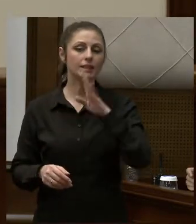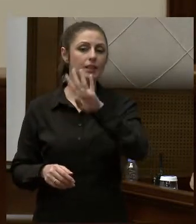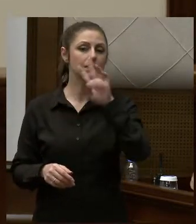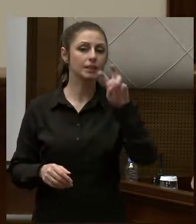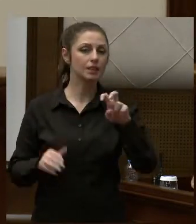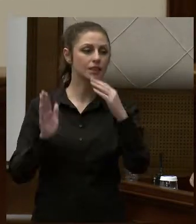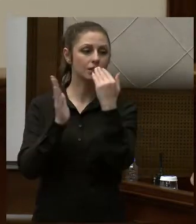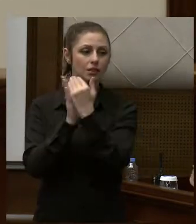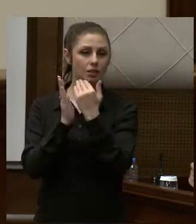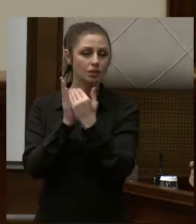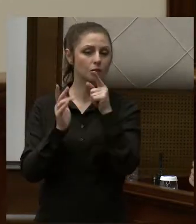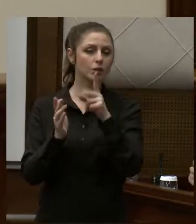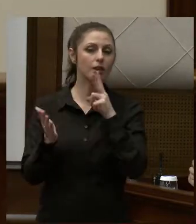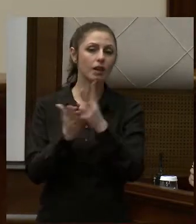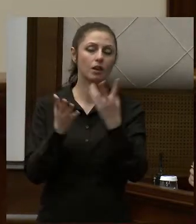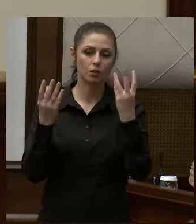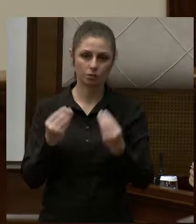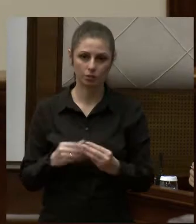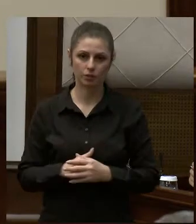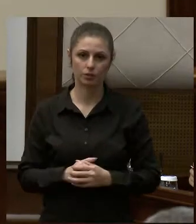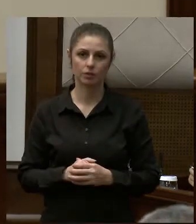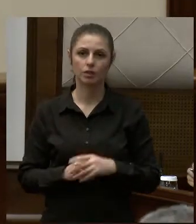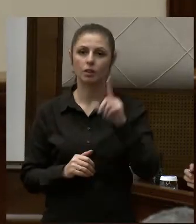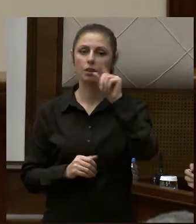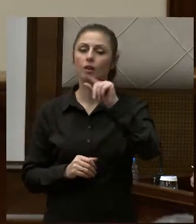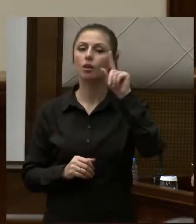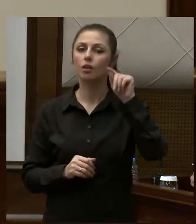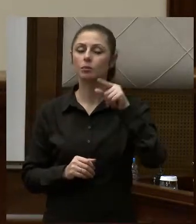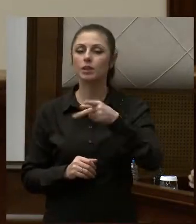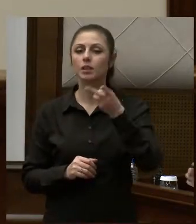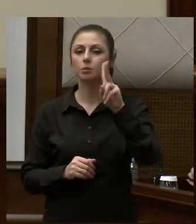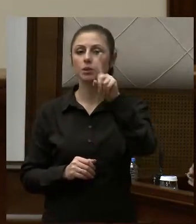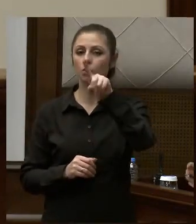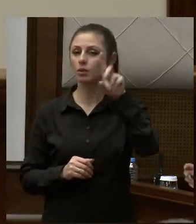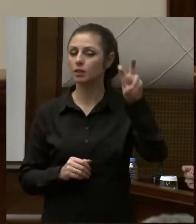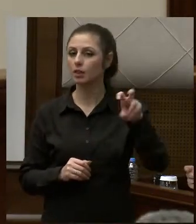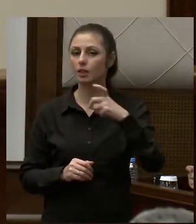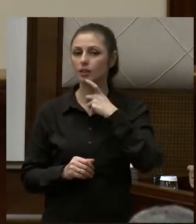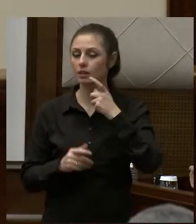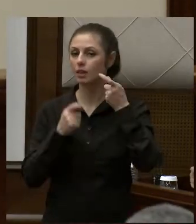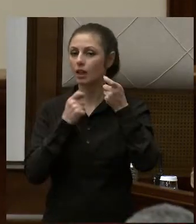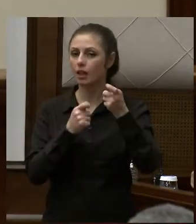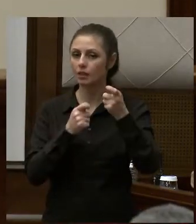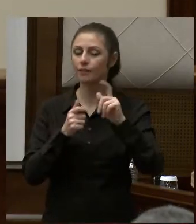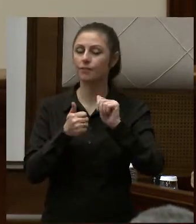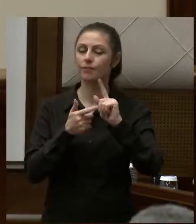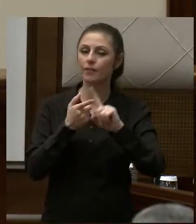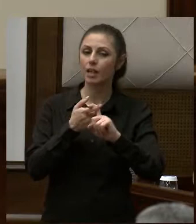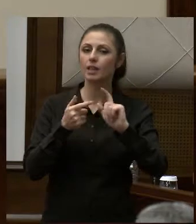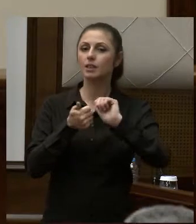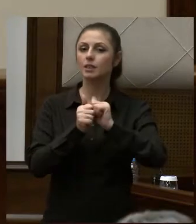gereğince müzakeresi ve karara bağlanması. 11. 2018 yılının eğitim ve spor yılı ilan